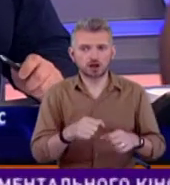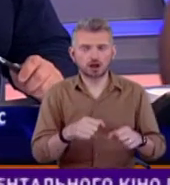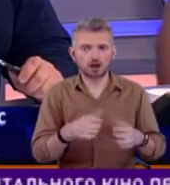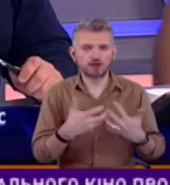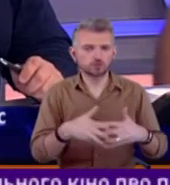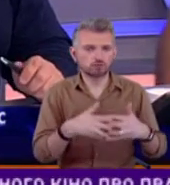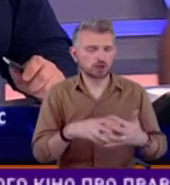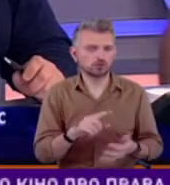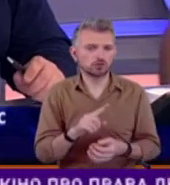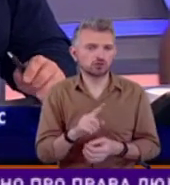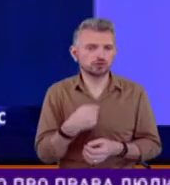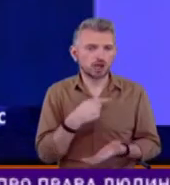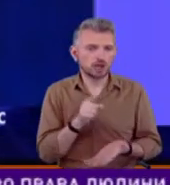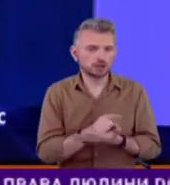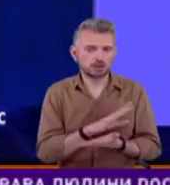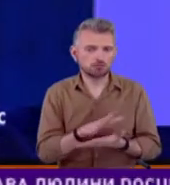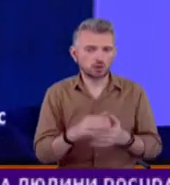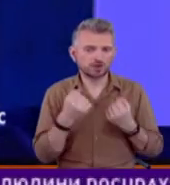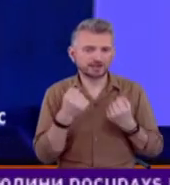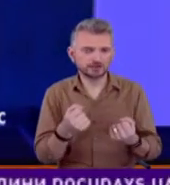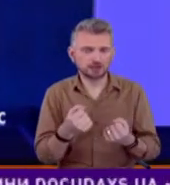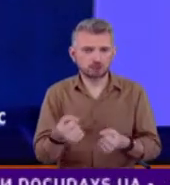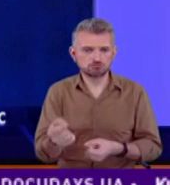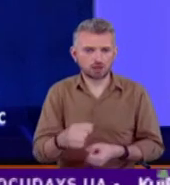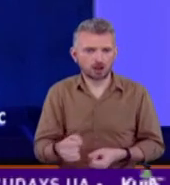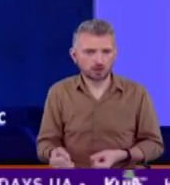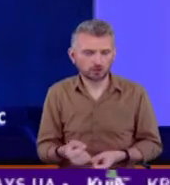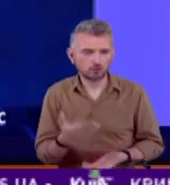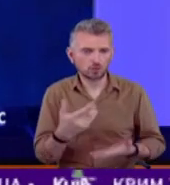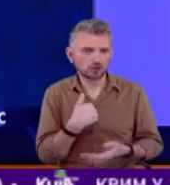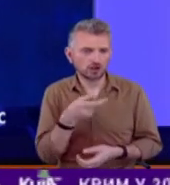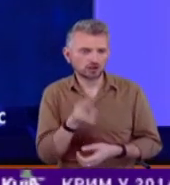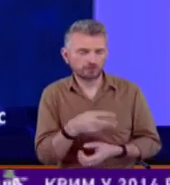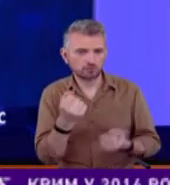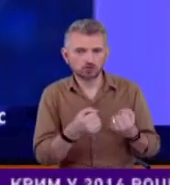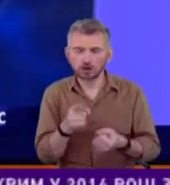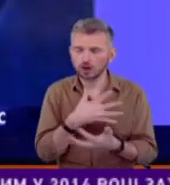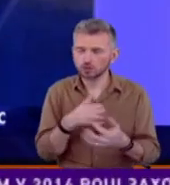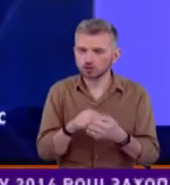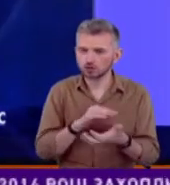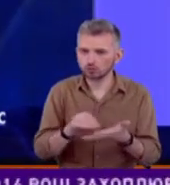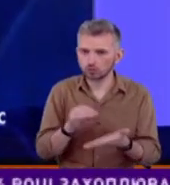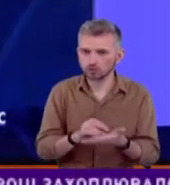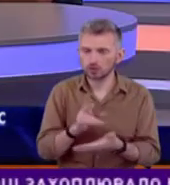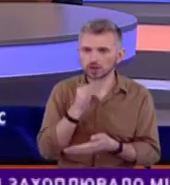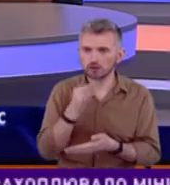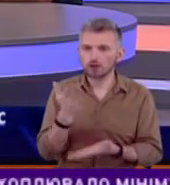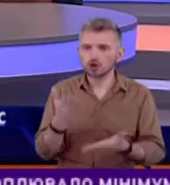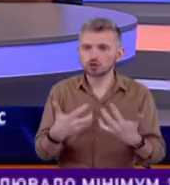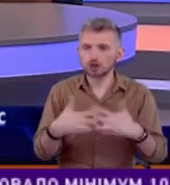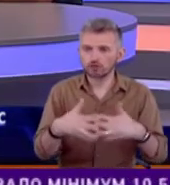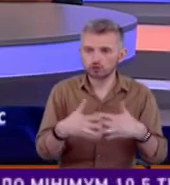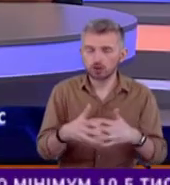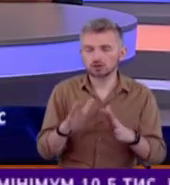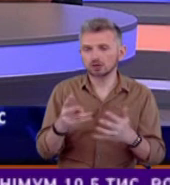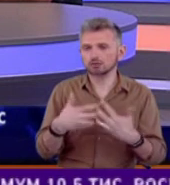маю їздити на механічному транспортній засобі, ну, може, я їжу і на той, і на той машині. Ні, там категорично прописано, якщо ж на автоматі, все, на механіці.